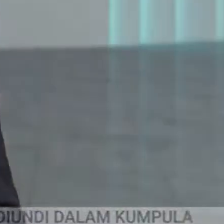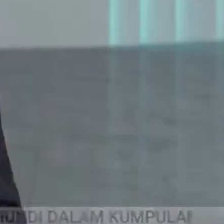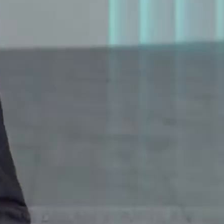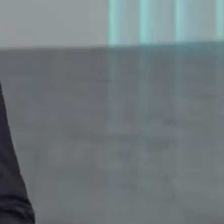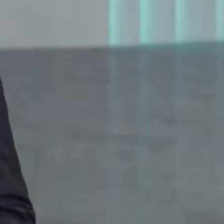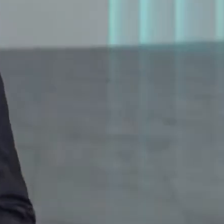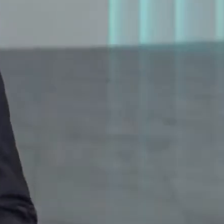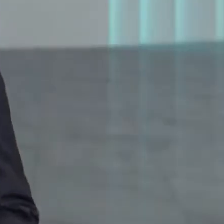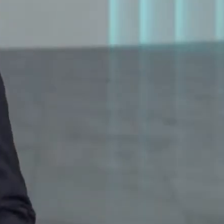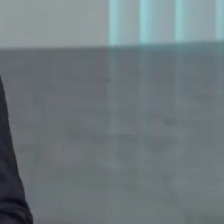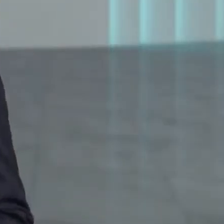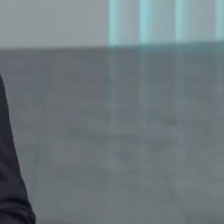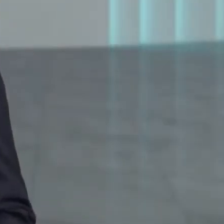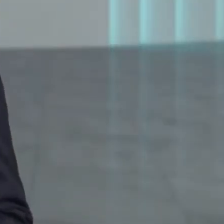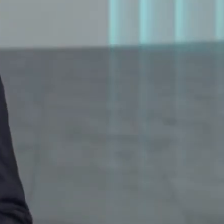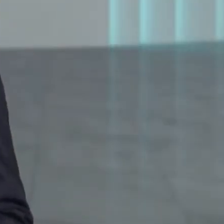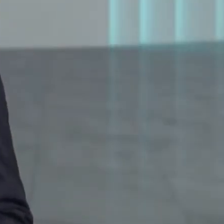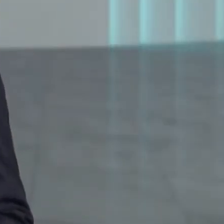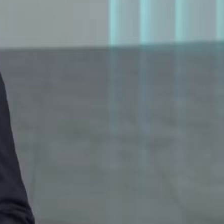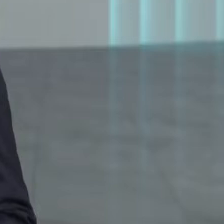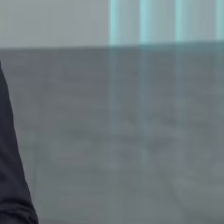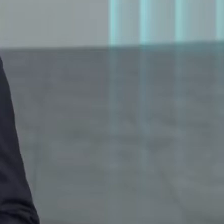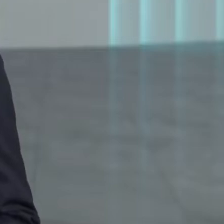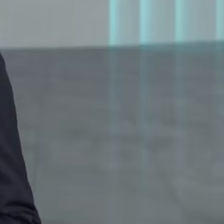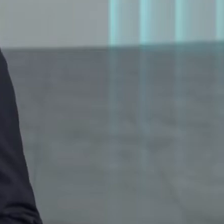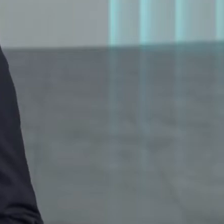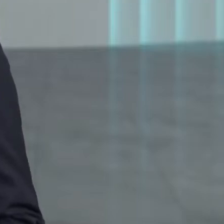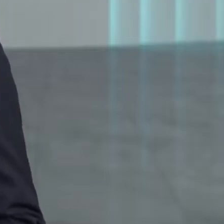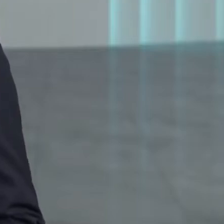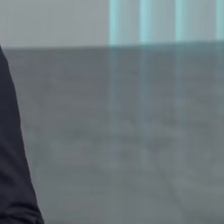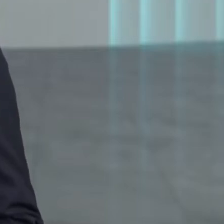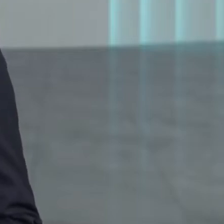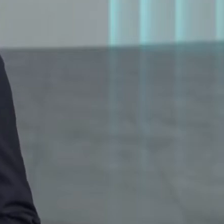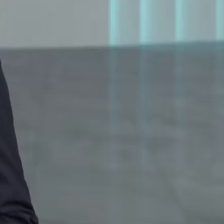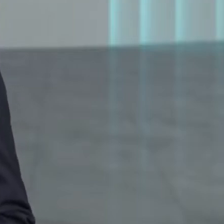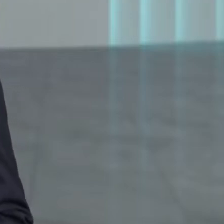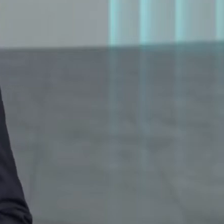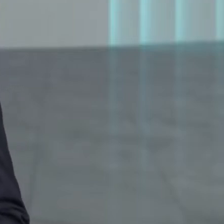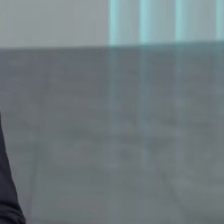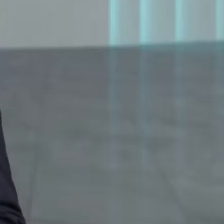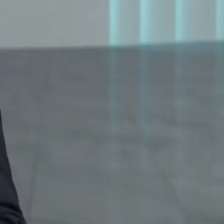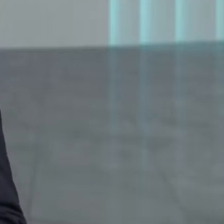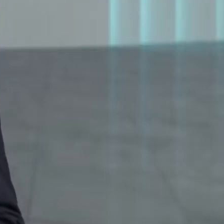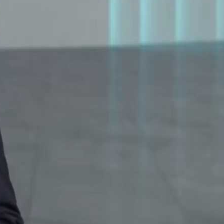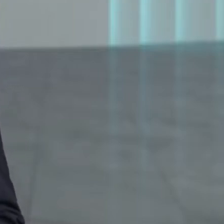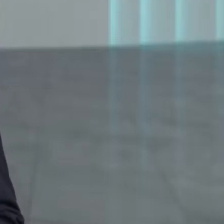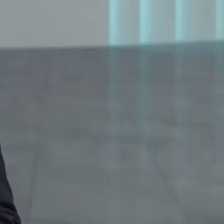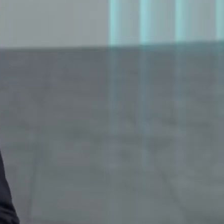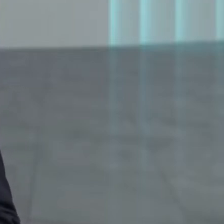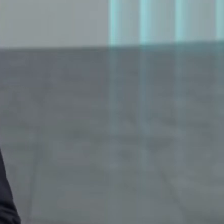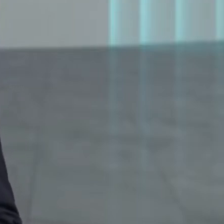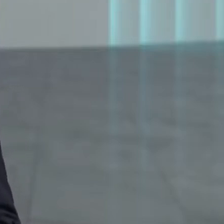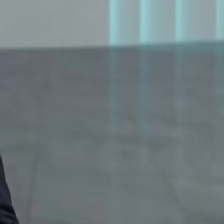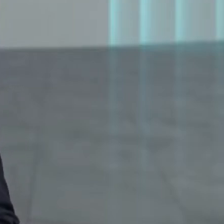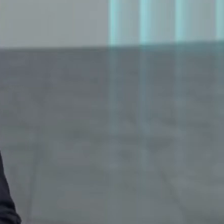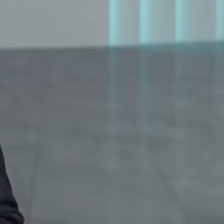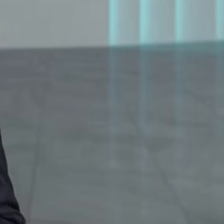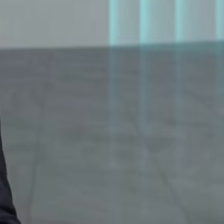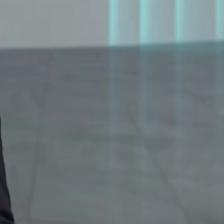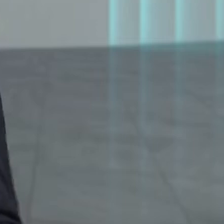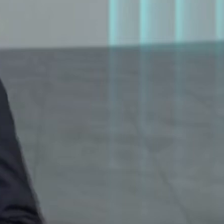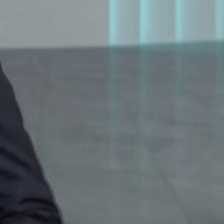kebangsaan seki ST rtmh dan berita perdana saya Nazri fahi syukriadani tat perpaduan penuhi harapan